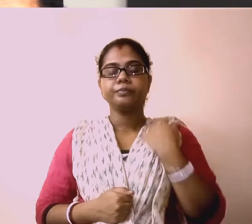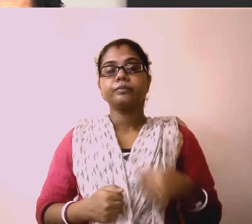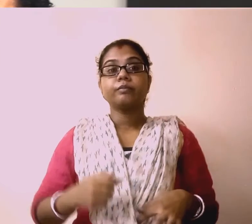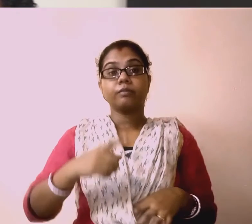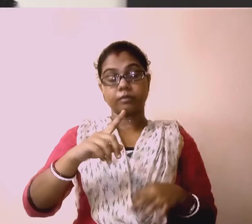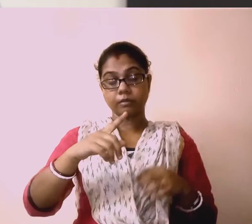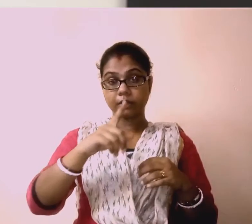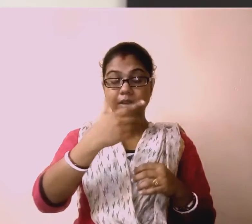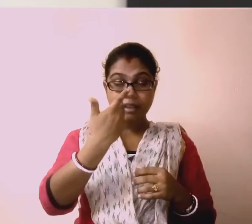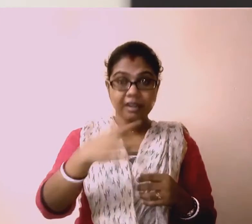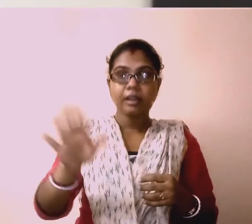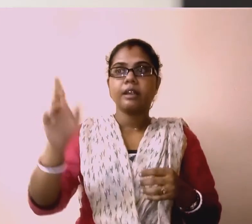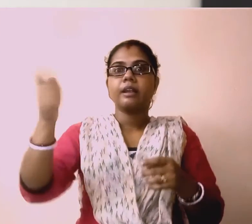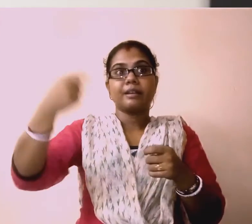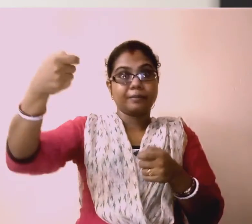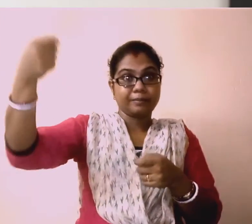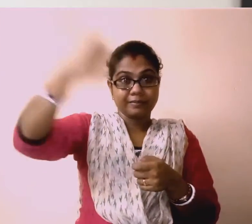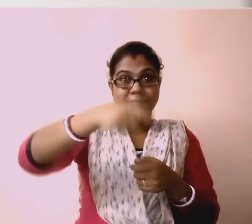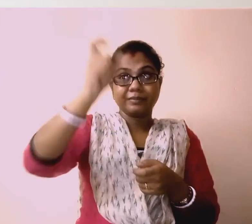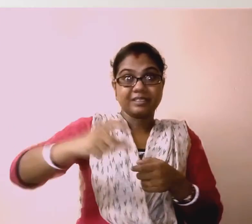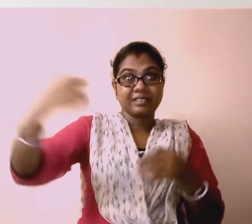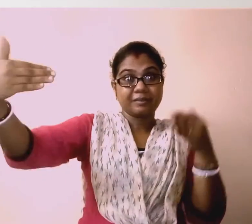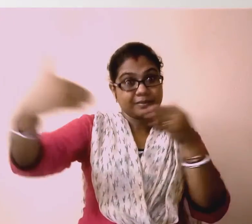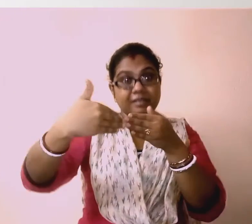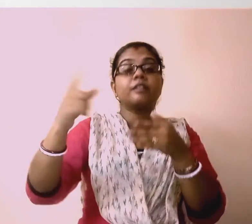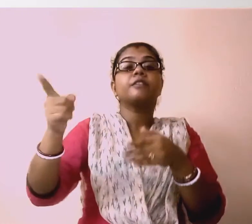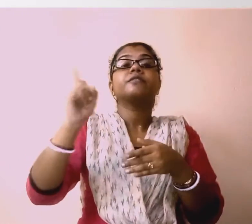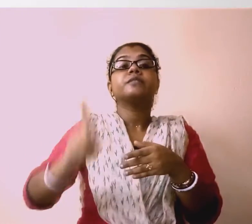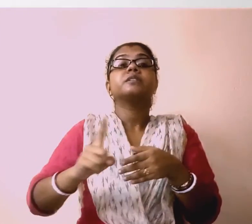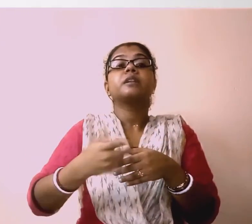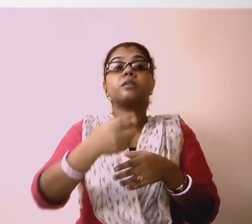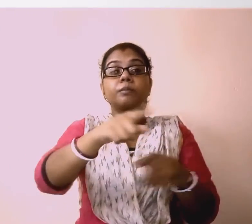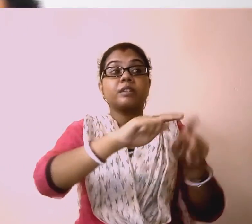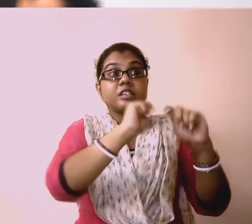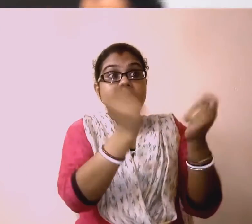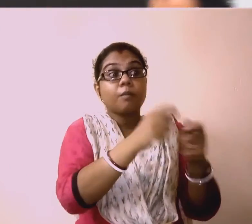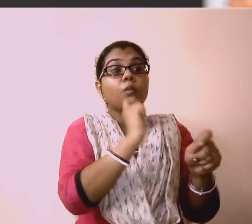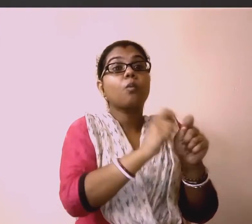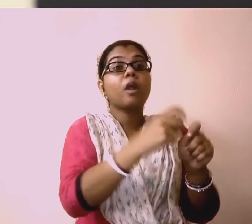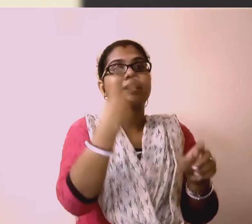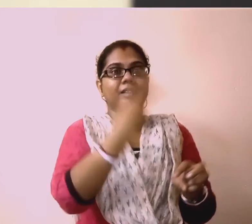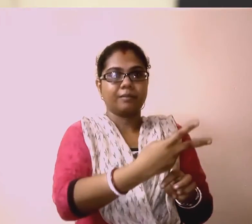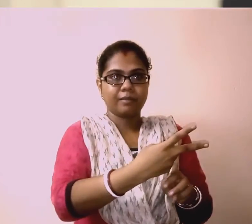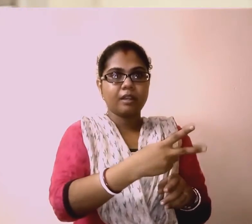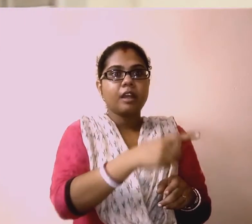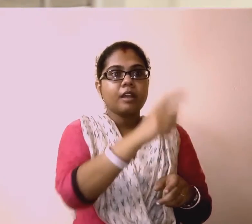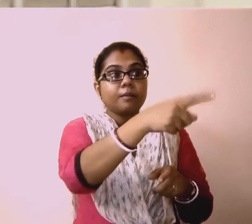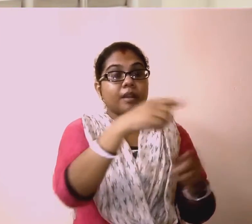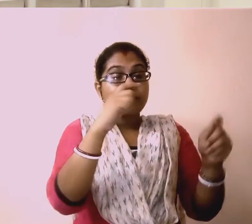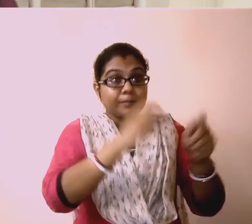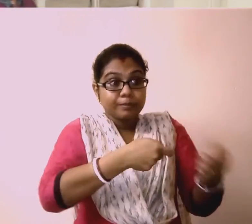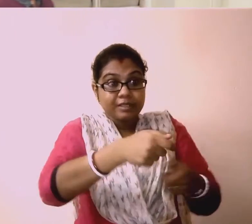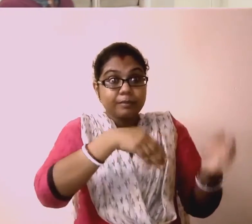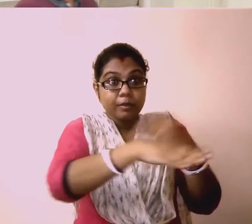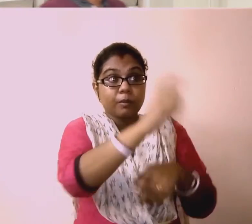foremost. Your ideas come second. जब भी आप किसी इन्वेस्टर के पास जाते हैं, सबसे पहले वो देखता